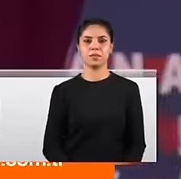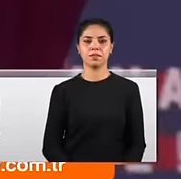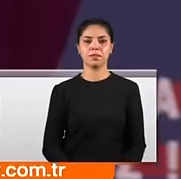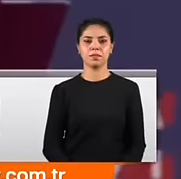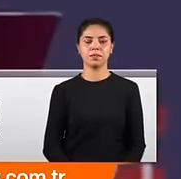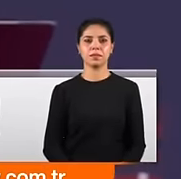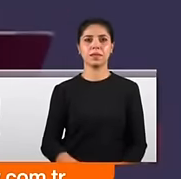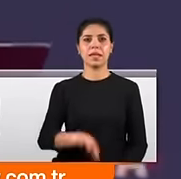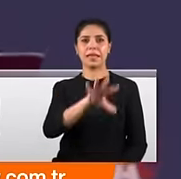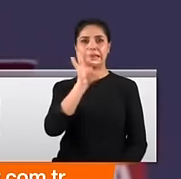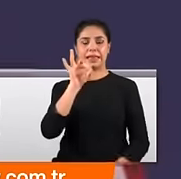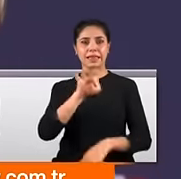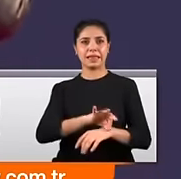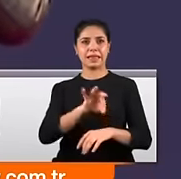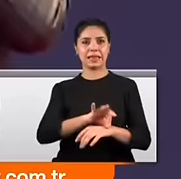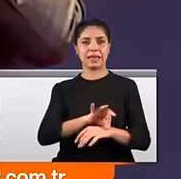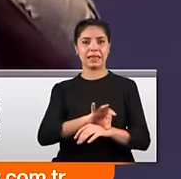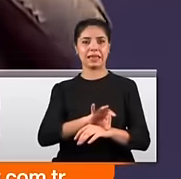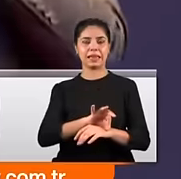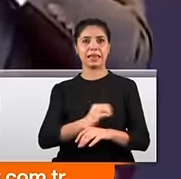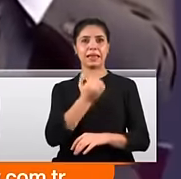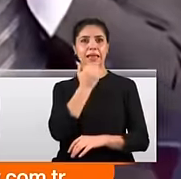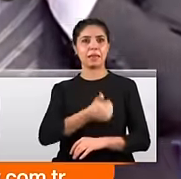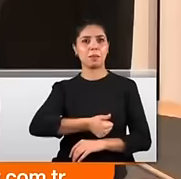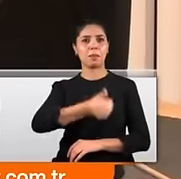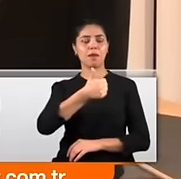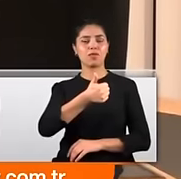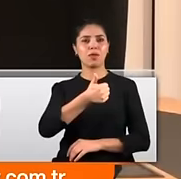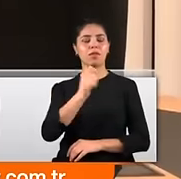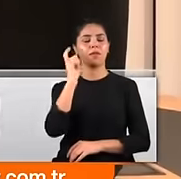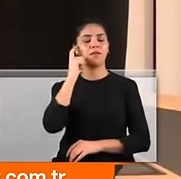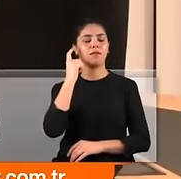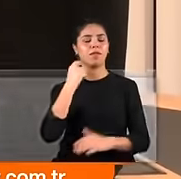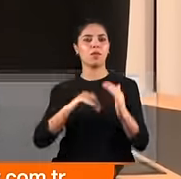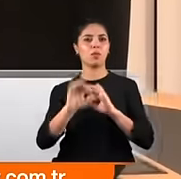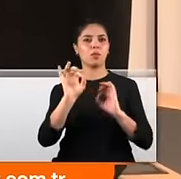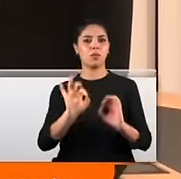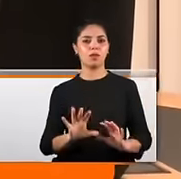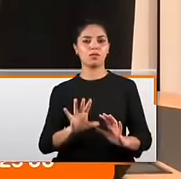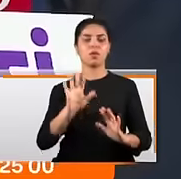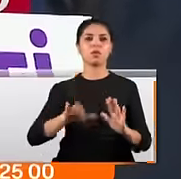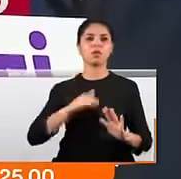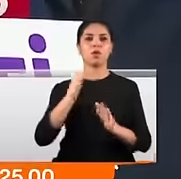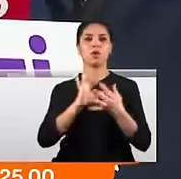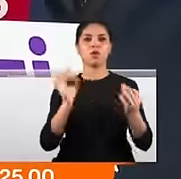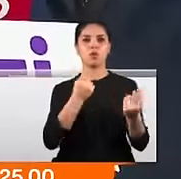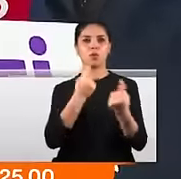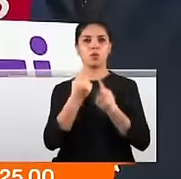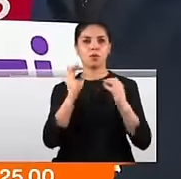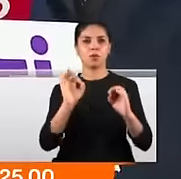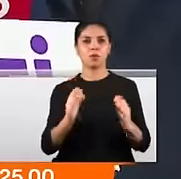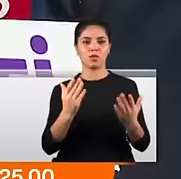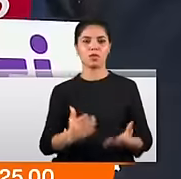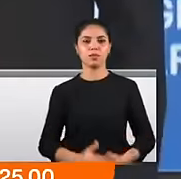Daha seçildiği anda başladı gölge emanetçi başkan yorumları. Gün geçtikçe yorum olmaktan çıktı, söze de döküldü. Bugün Cumhuriyet